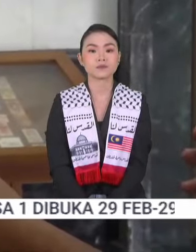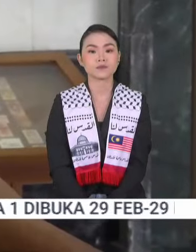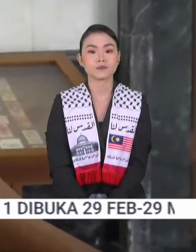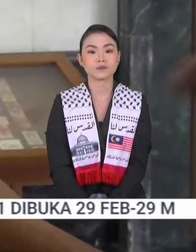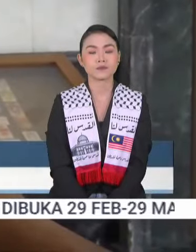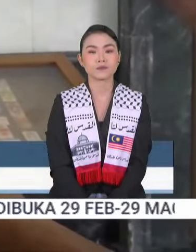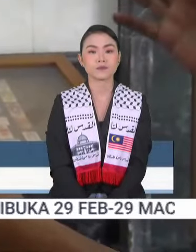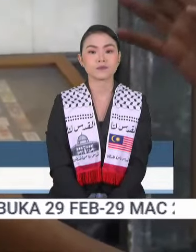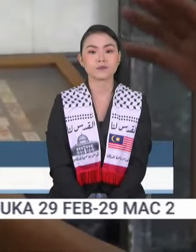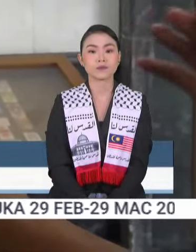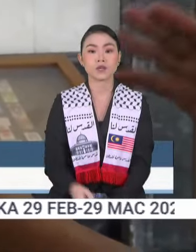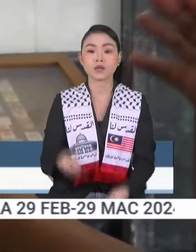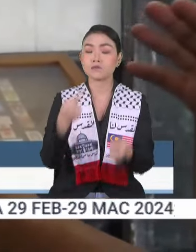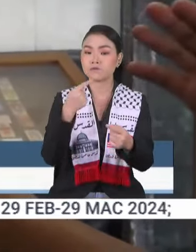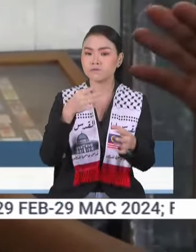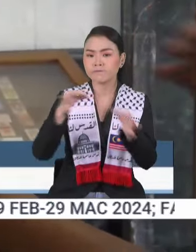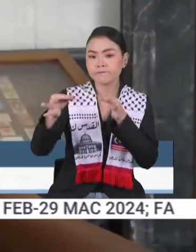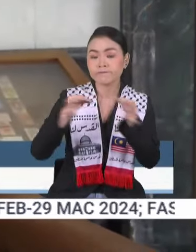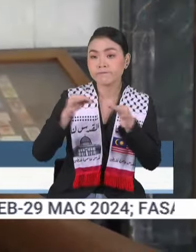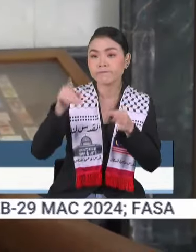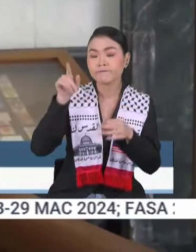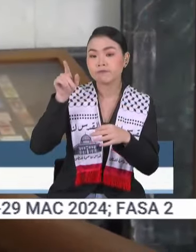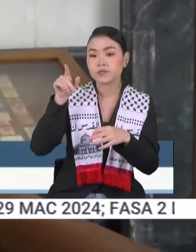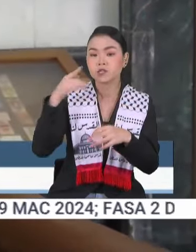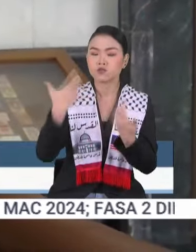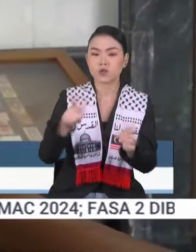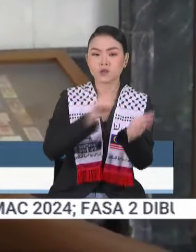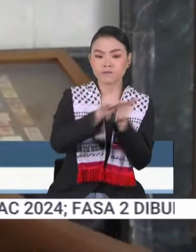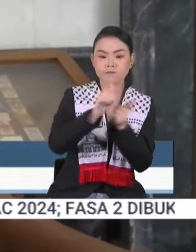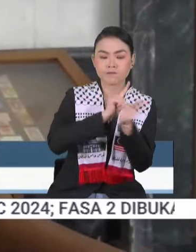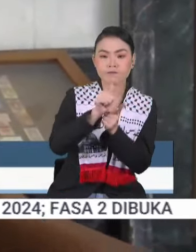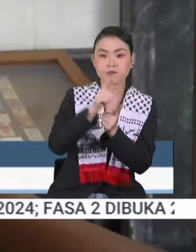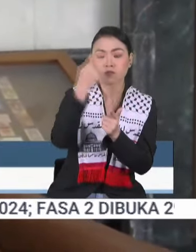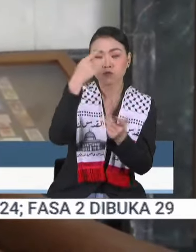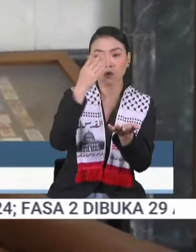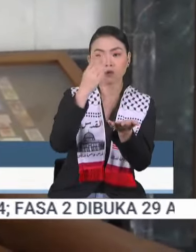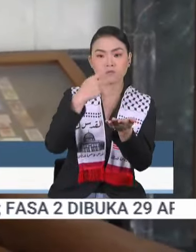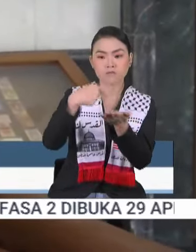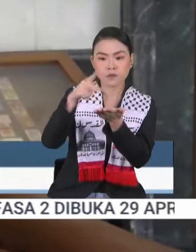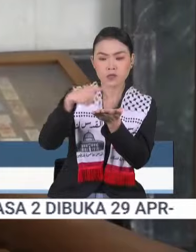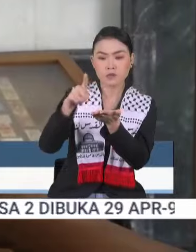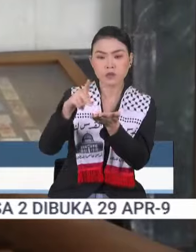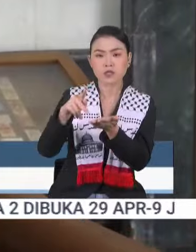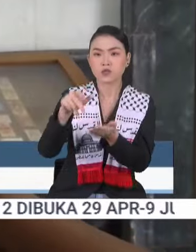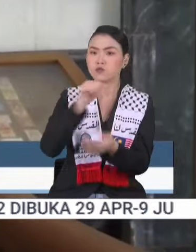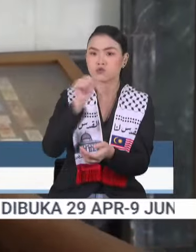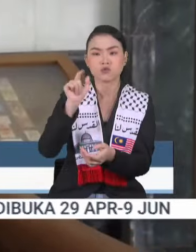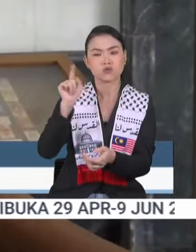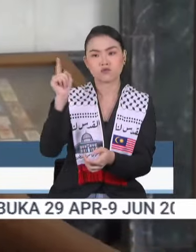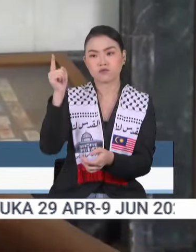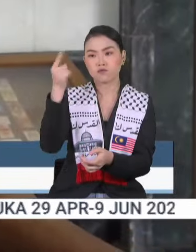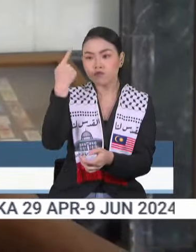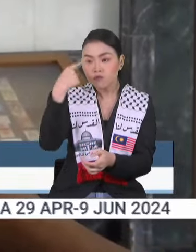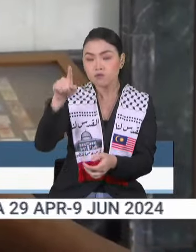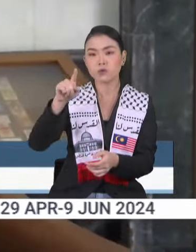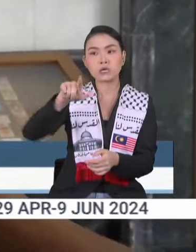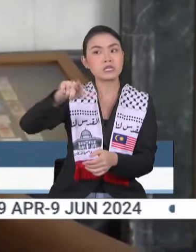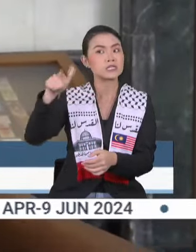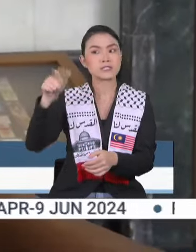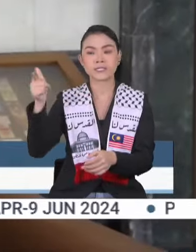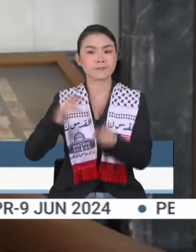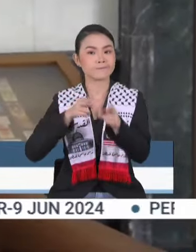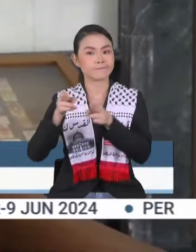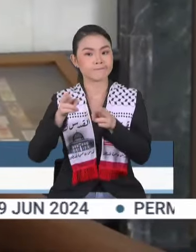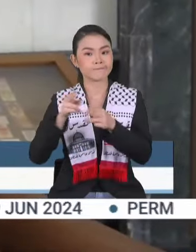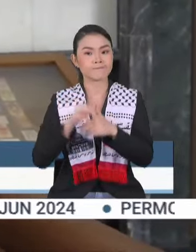lancar jelas beliau dana yang dipohon dan diluluskanu dibelanja untuk tujuan sepatut dan bukan untuk urusan lain ini